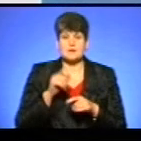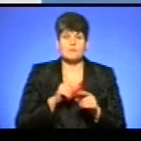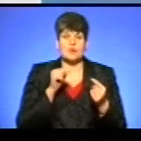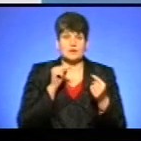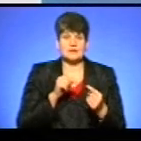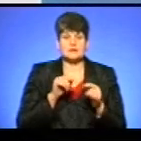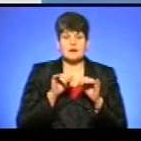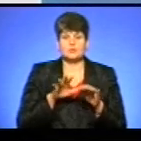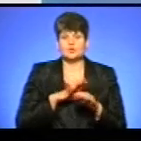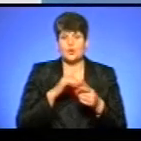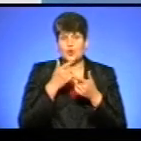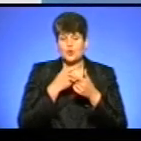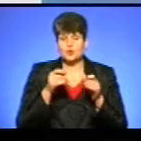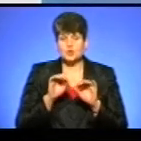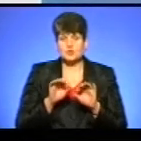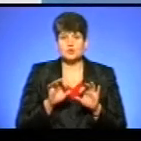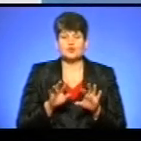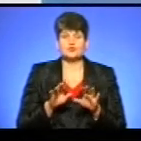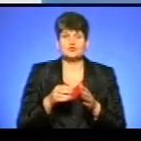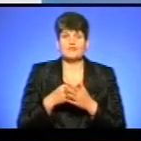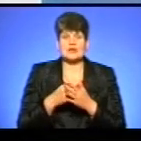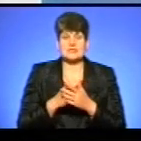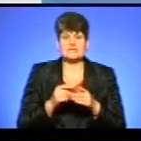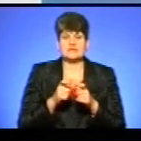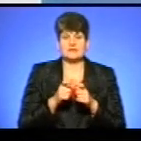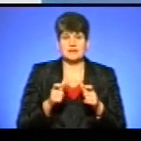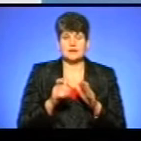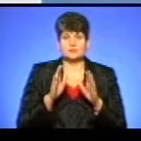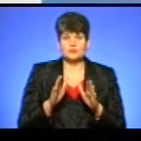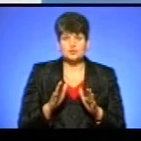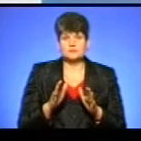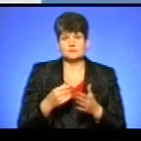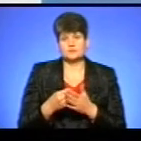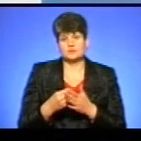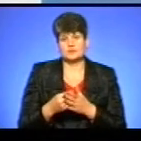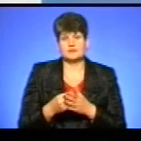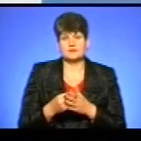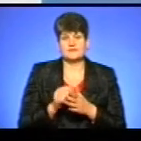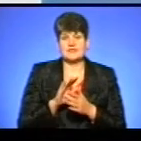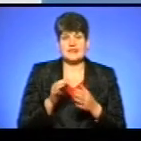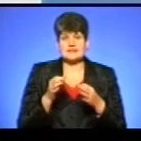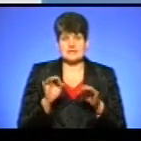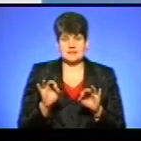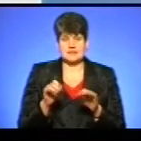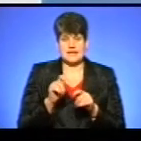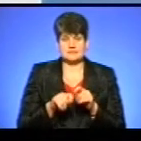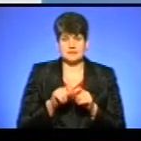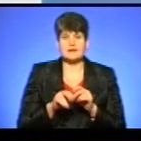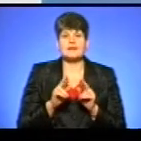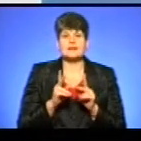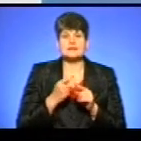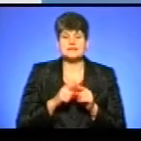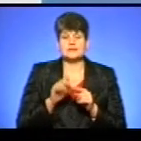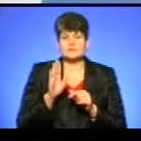було оголошено, що, зокрема, вартість квитка буде оцінена незалежною експертизою. Як це буде відбуватися